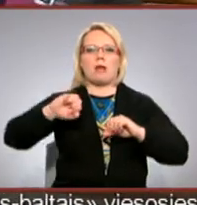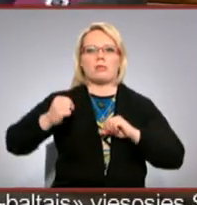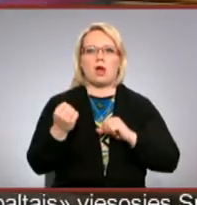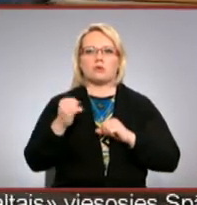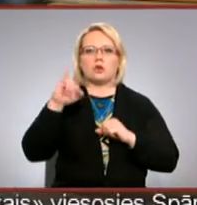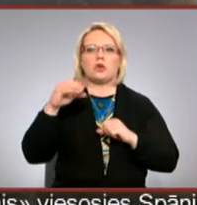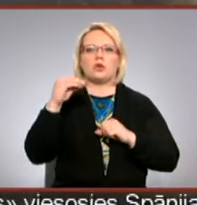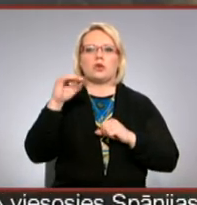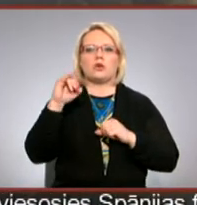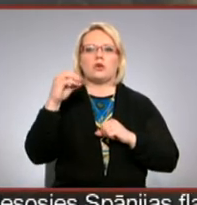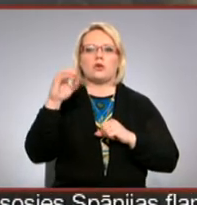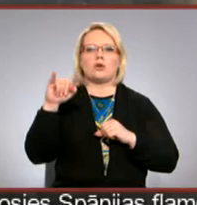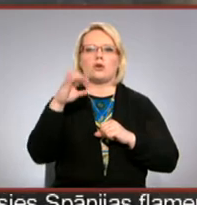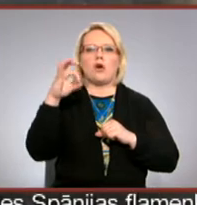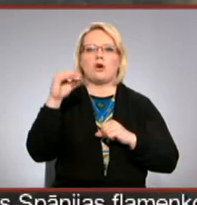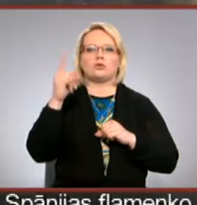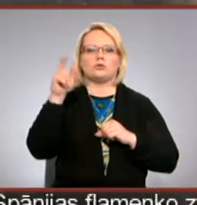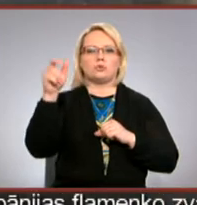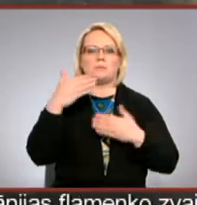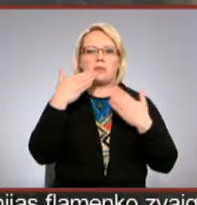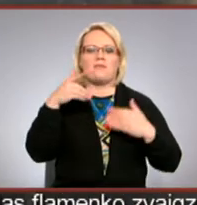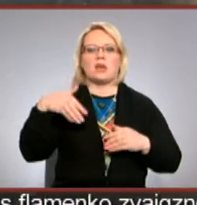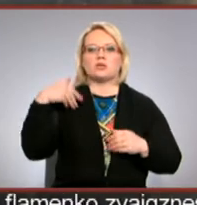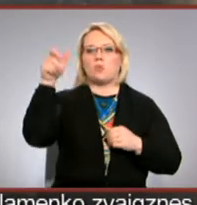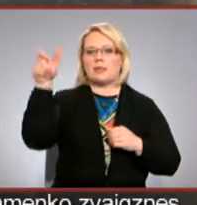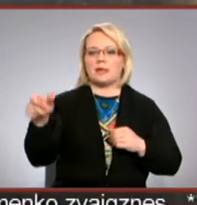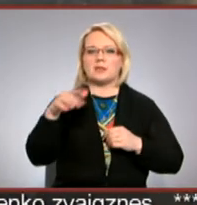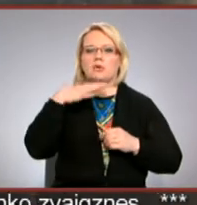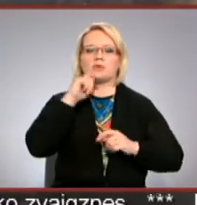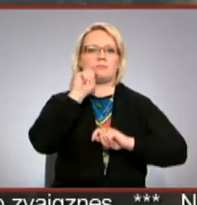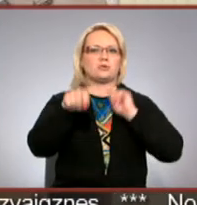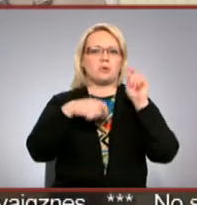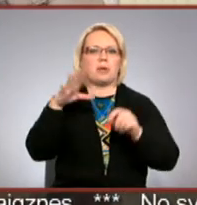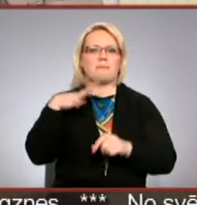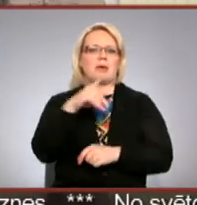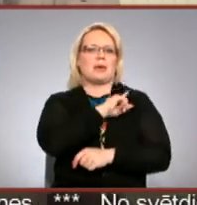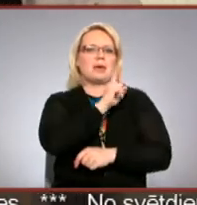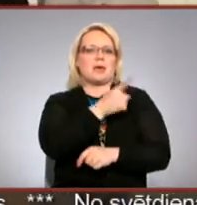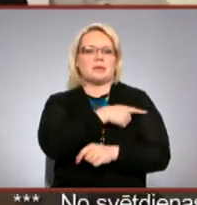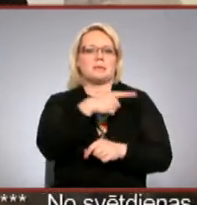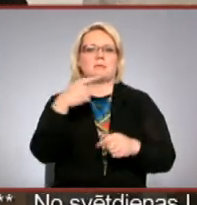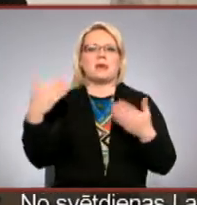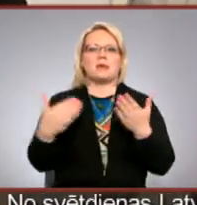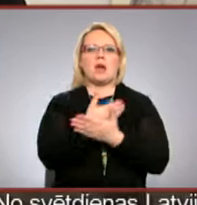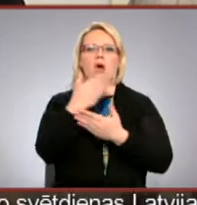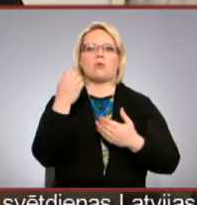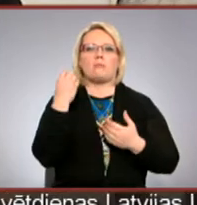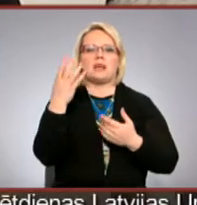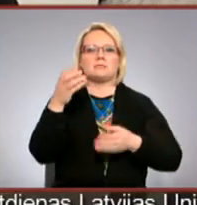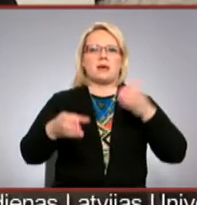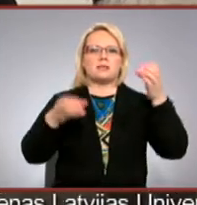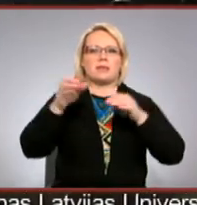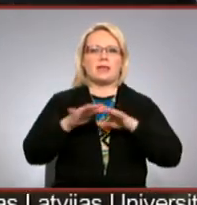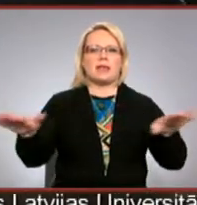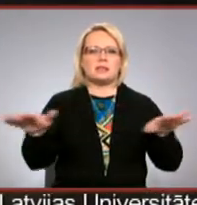Pauls Jozus. Pateicoties viņa skolniecei un daudziem ziedotājiem bija tikai iespējams sekt jauno 15 reģistru ērģeļu